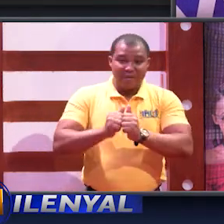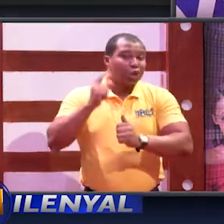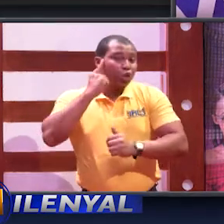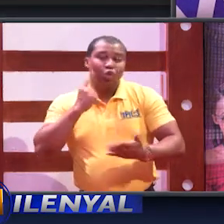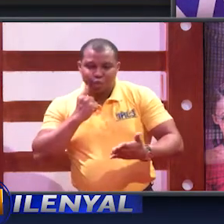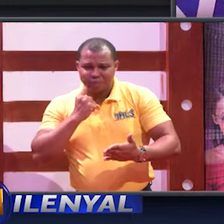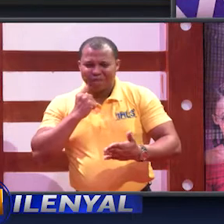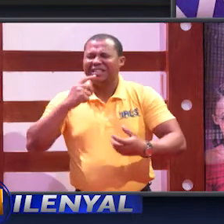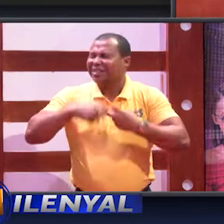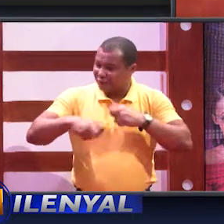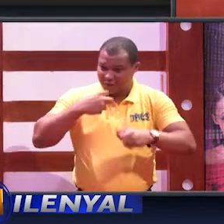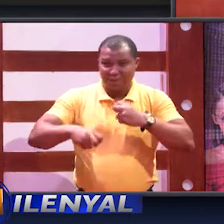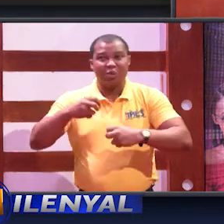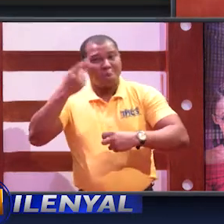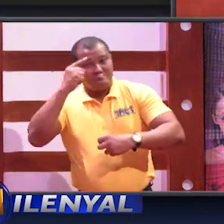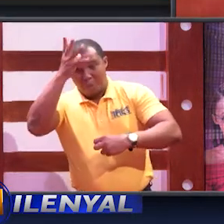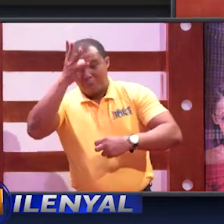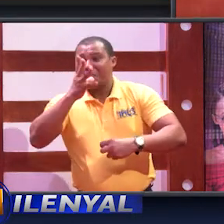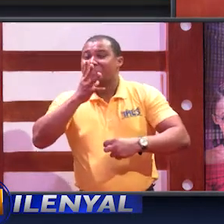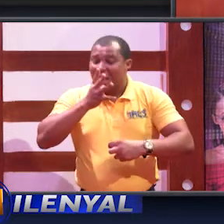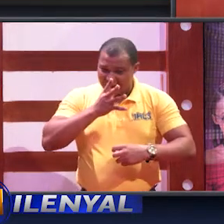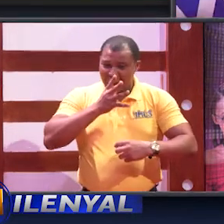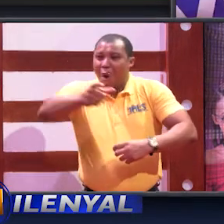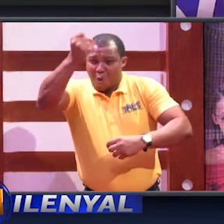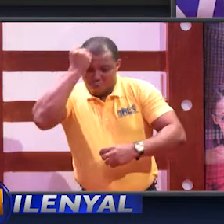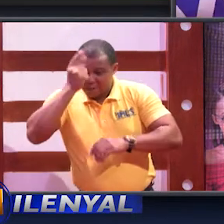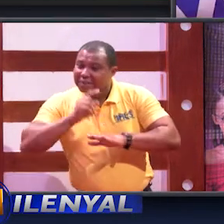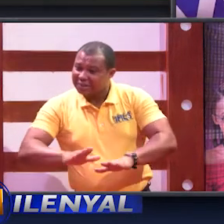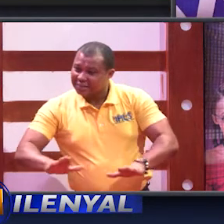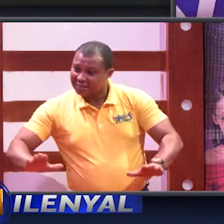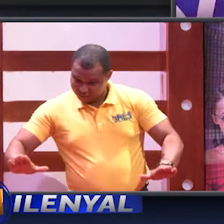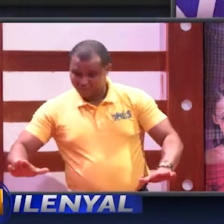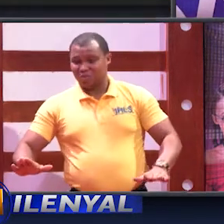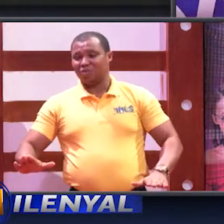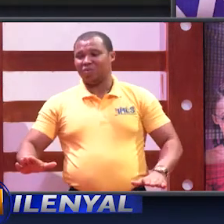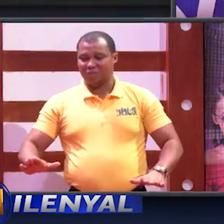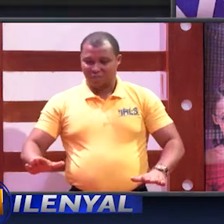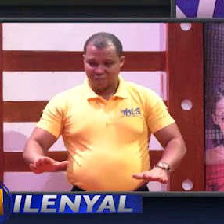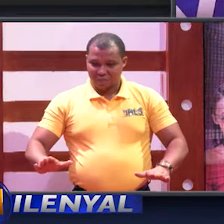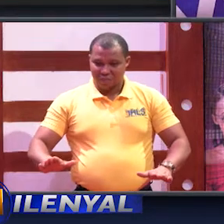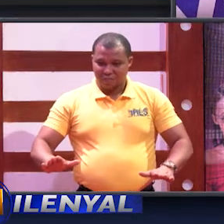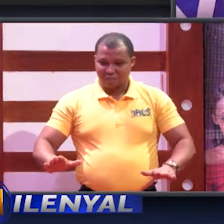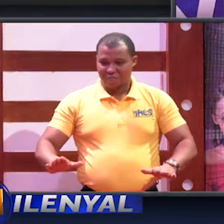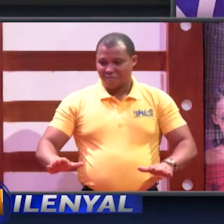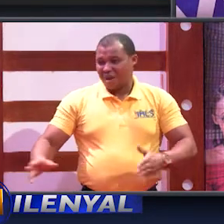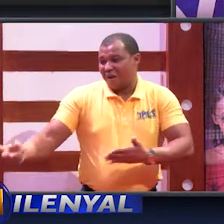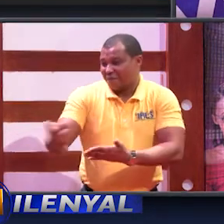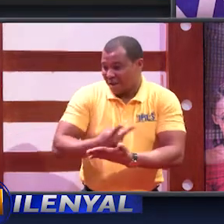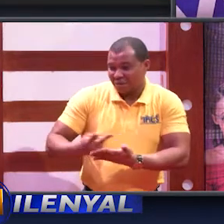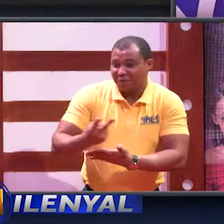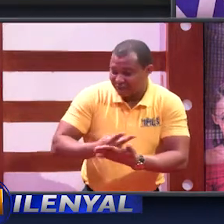aux parents yo vraiment essayer de mettre un petit monde qui y a pas plaisir sous lui,